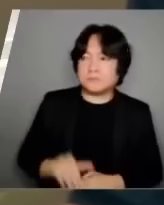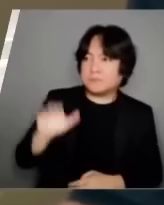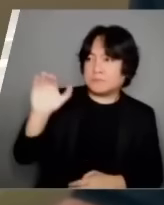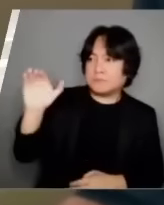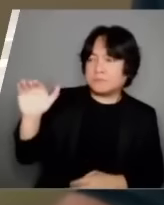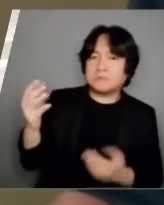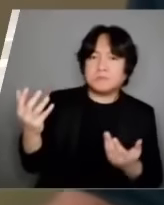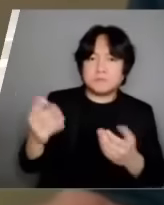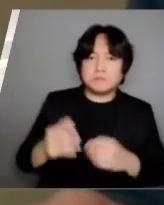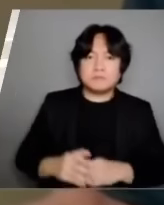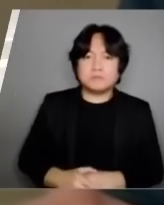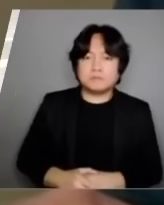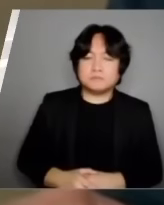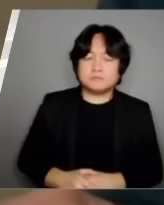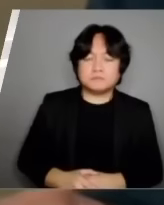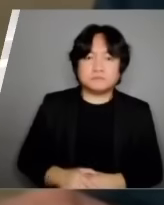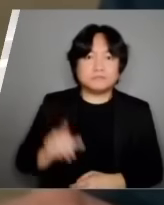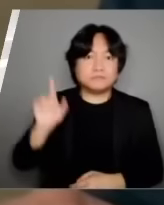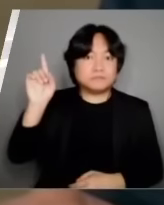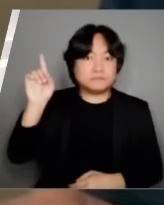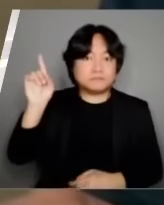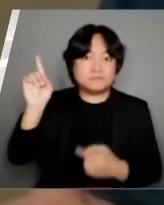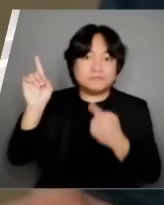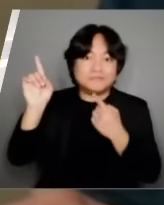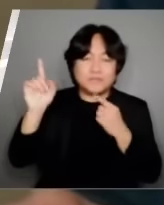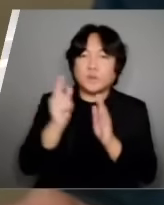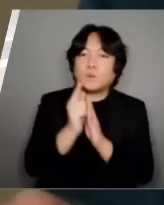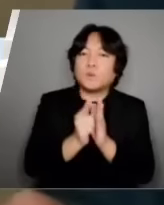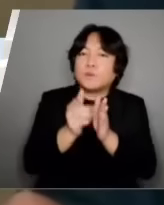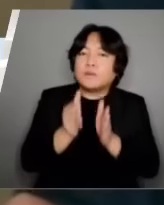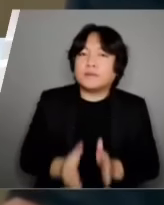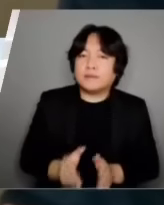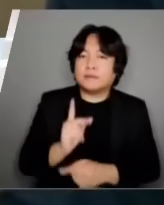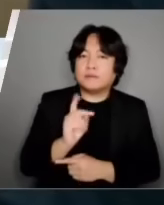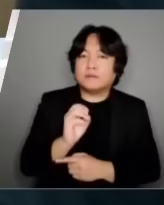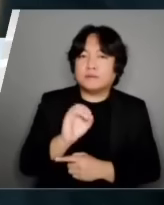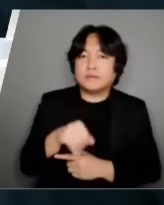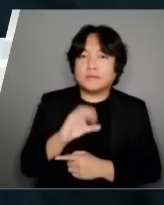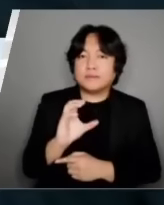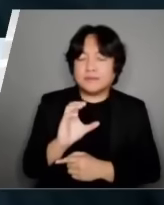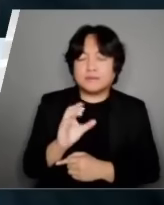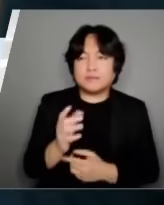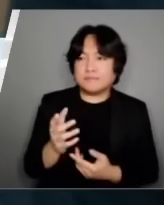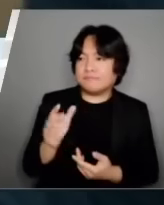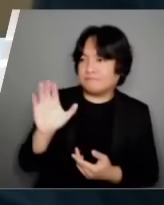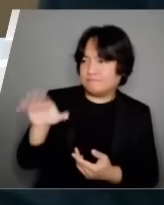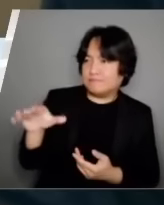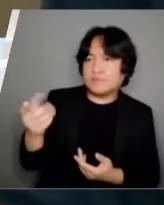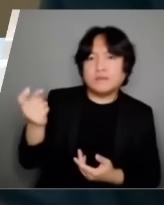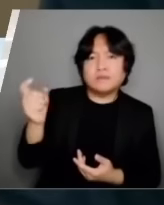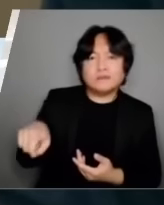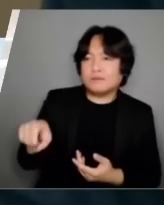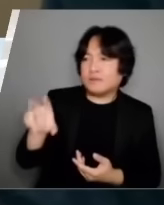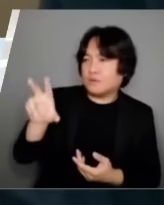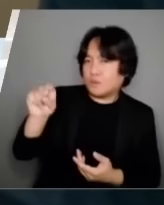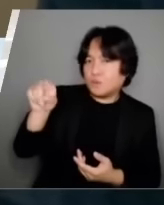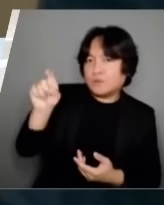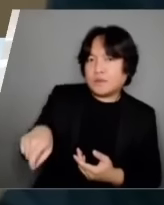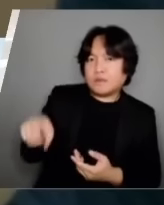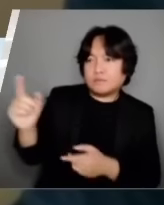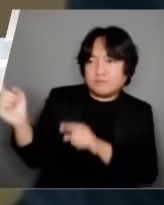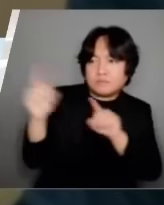sila. Siguro hindi kaagad yun mag-grant kasi nga, pero at least may grounds na